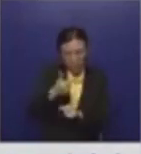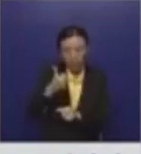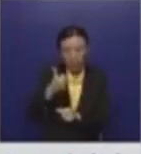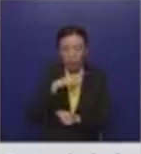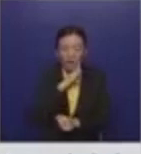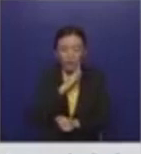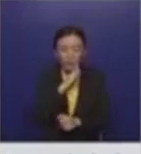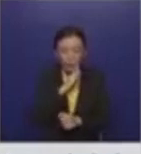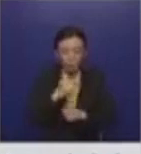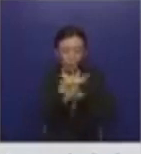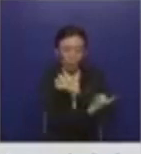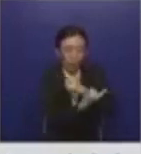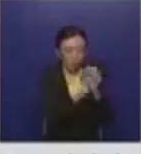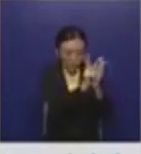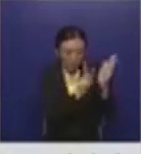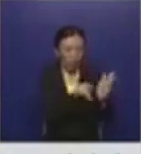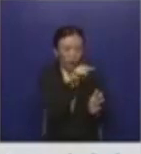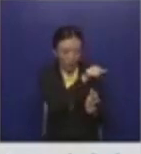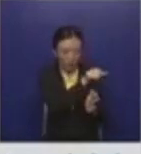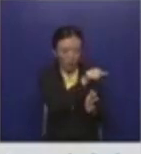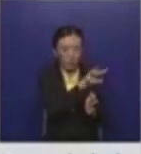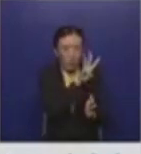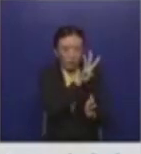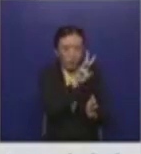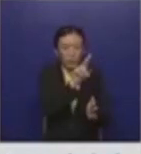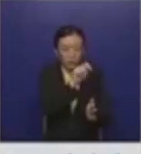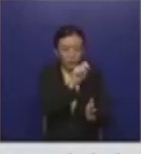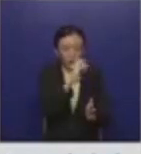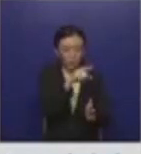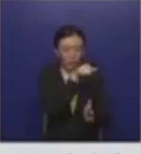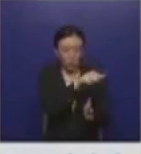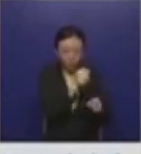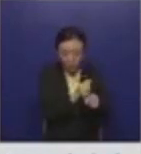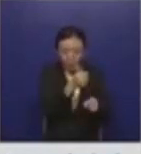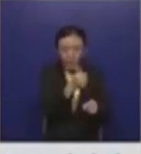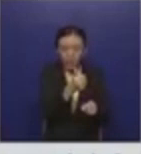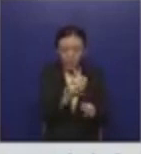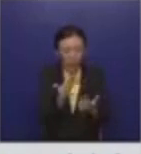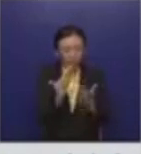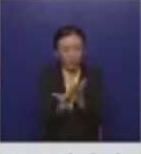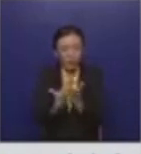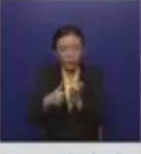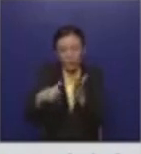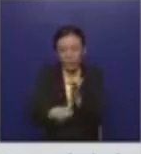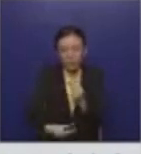ามาเกี่ยวข้องไหมกฎหมายว่าด้วย WTO เกี่ยวข้องไหมถึงแม้จะเป็นภาษีมูลค่าเพิ่มนะครับ